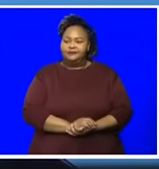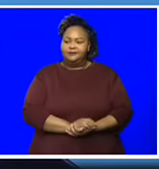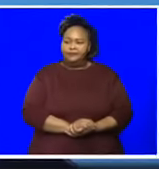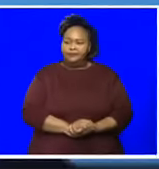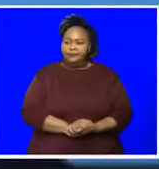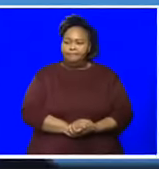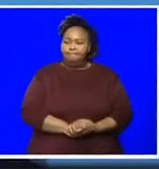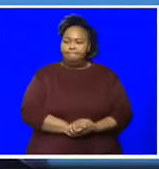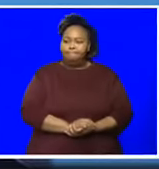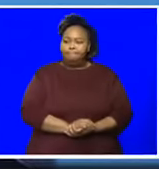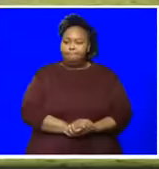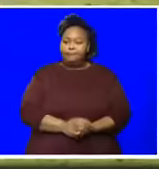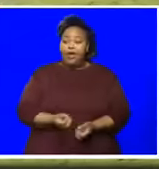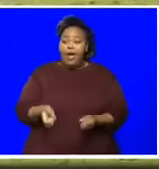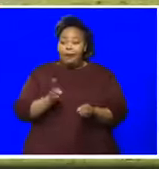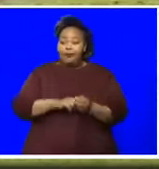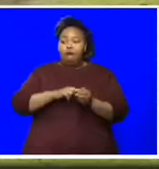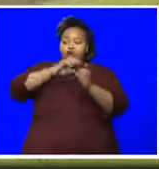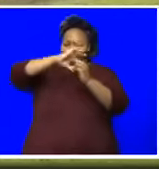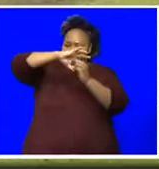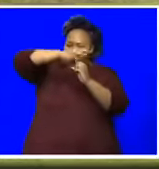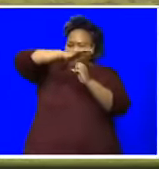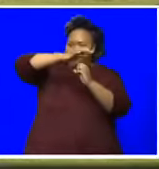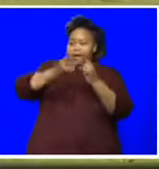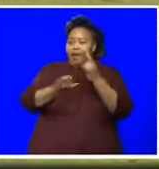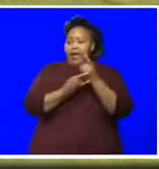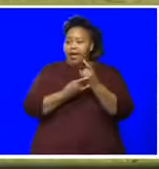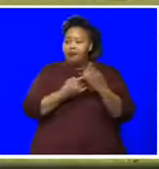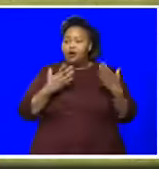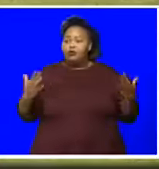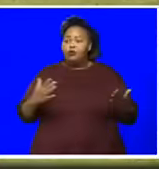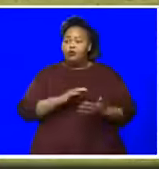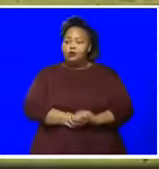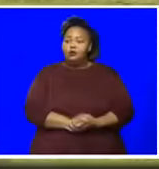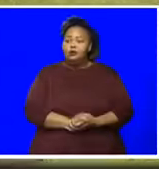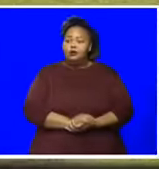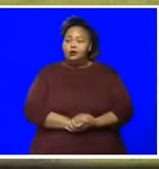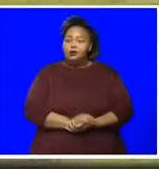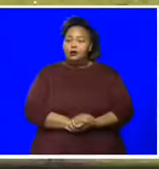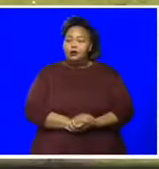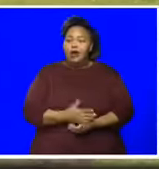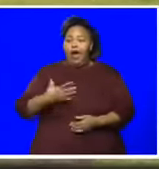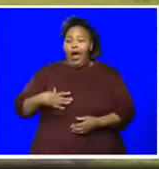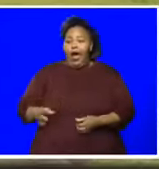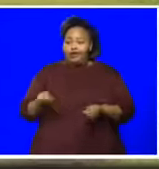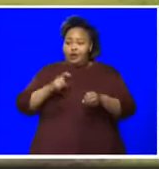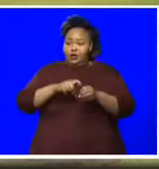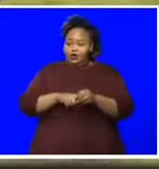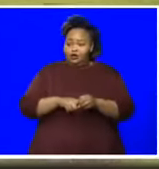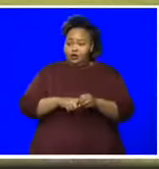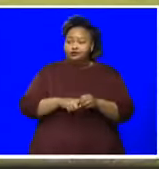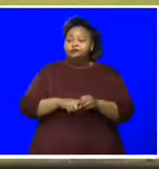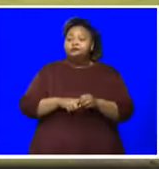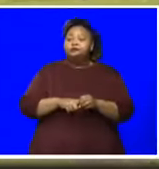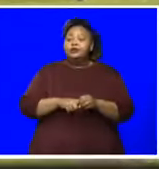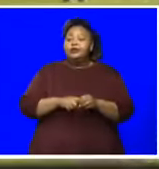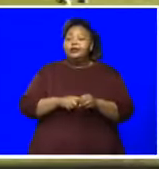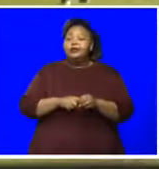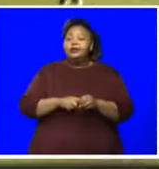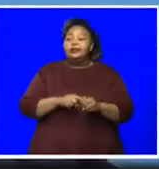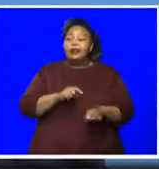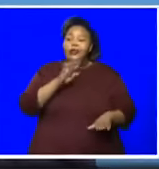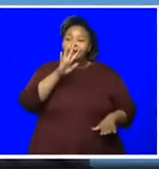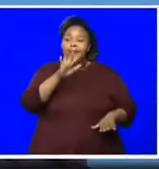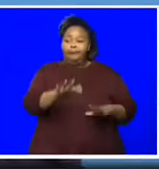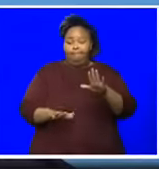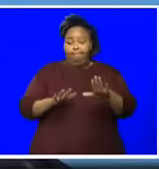kuyakusita kwa-improve ingqondo. Lo munye longenelo luhambo ube ngiParadise Mamba lokhu kuthathe emaSwati ukuthi akashukumise